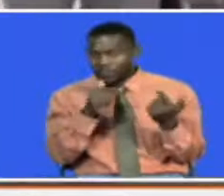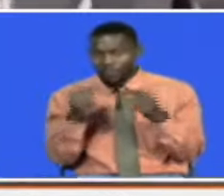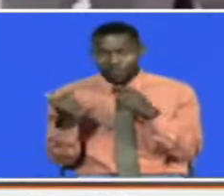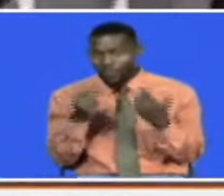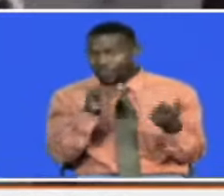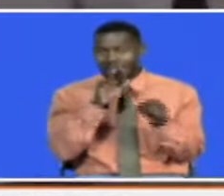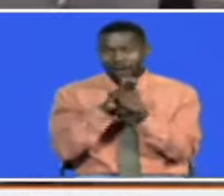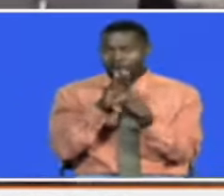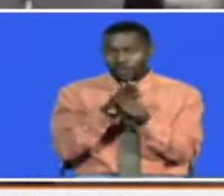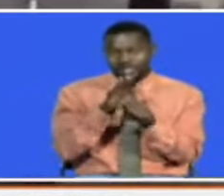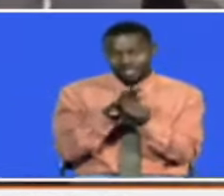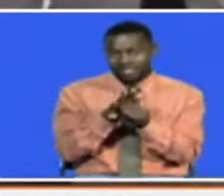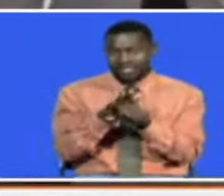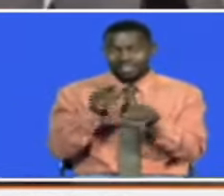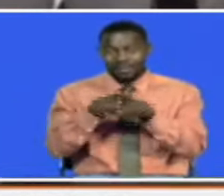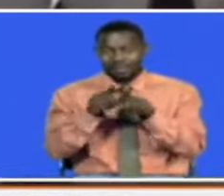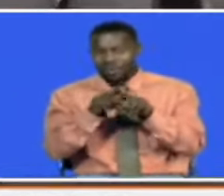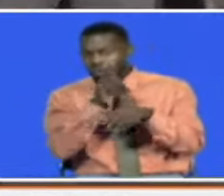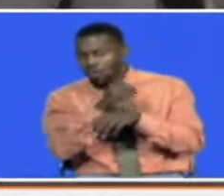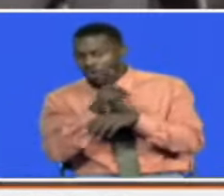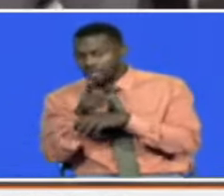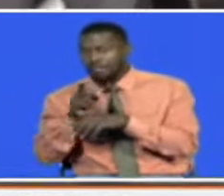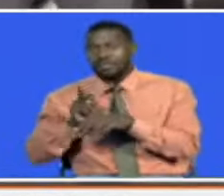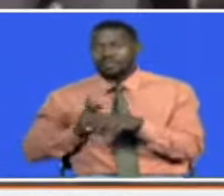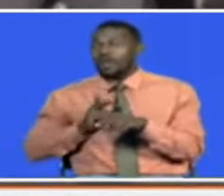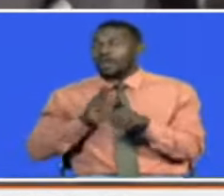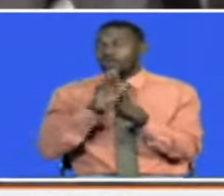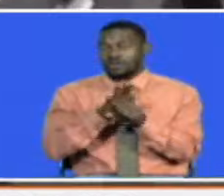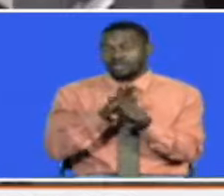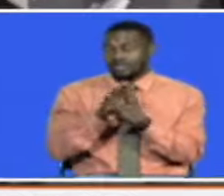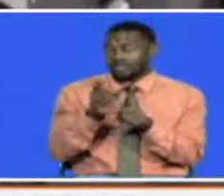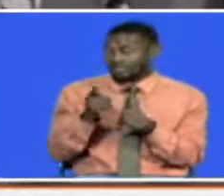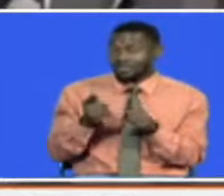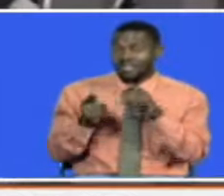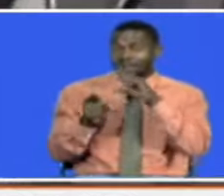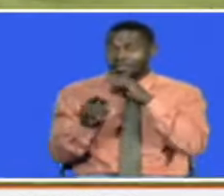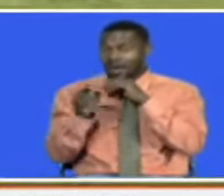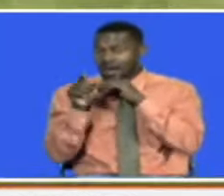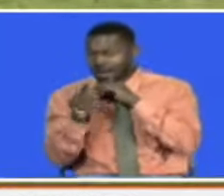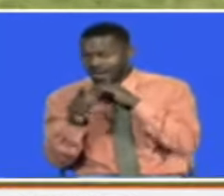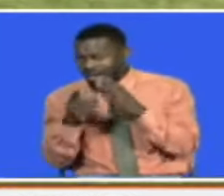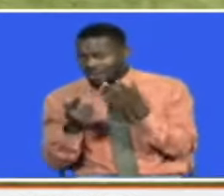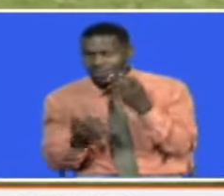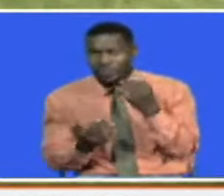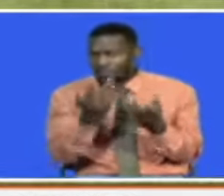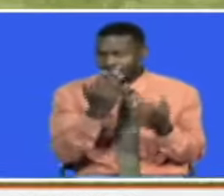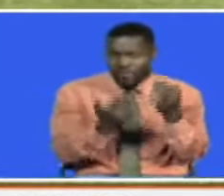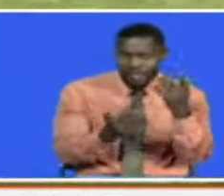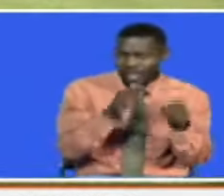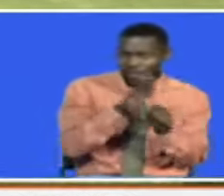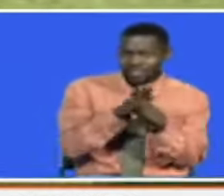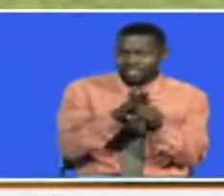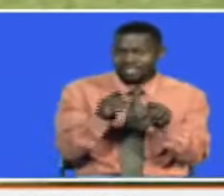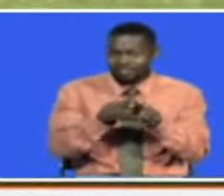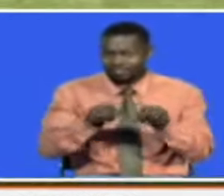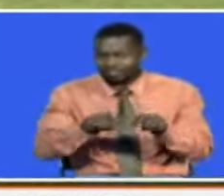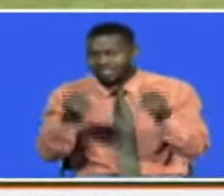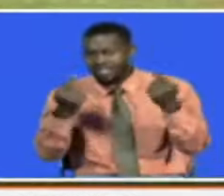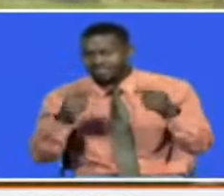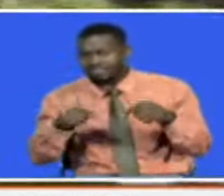kuwakabili waliopita mbele yake. Ndani ya serikali alishutumiwa kwa kutikisa dau akiwa ndani na kusababisha ukosefu wa